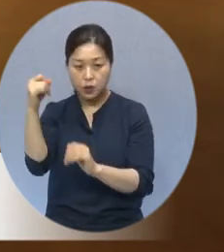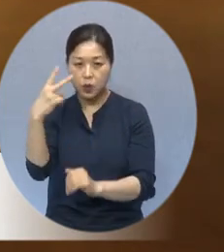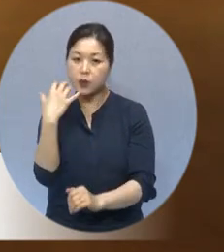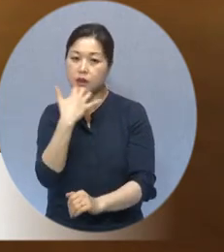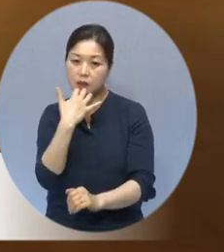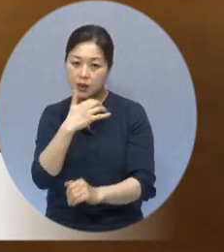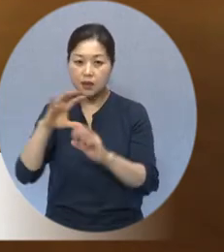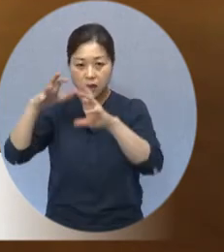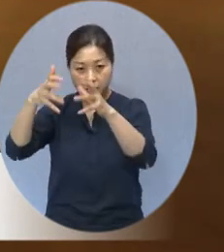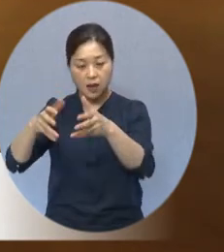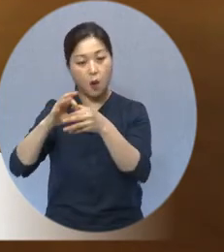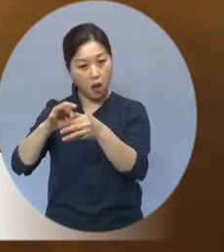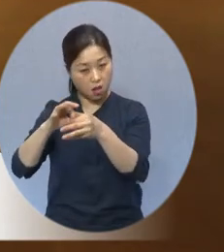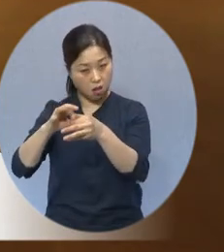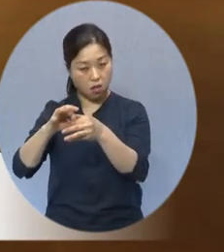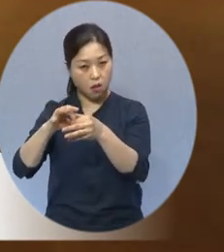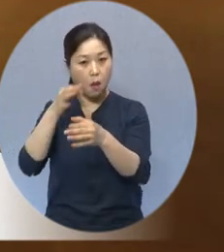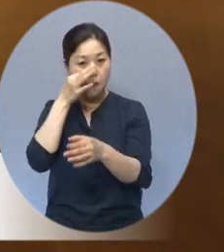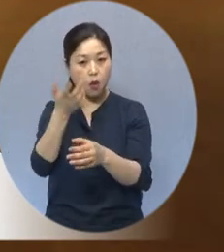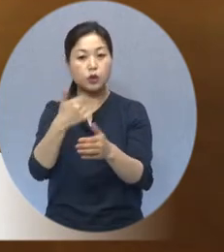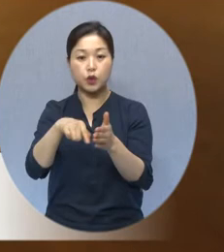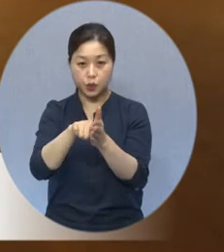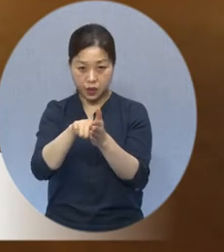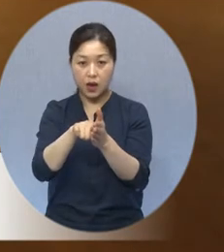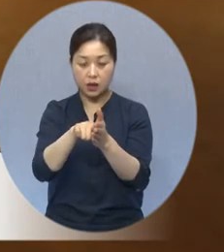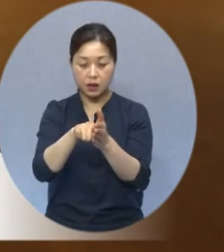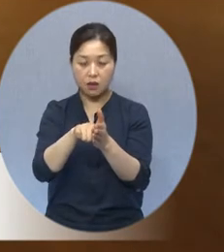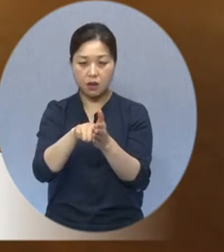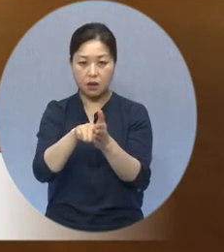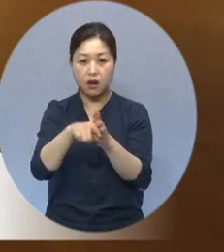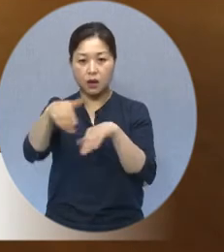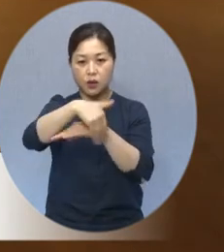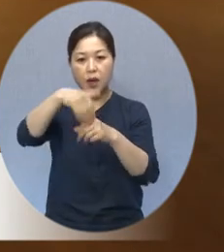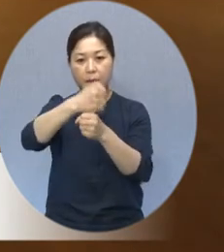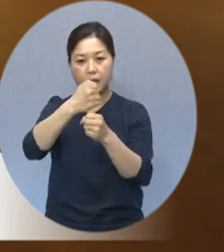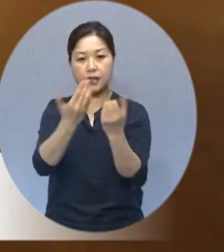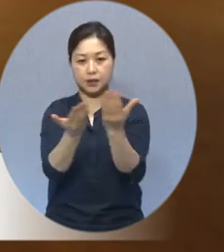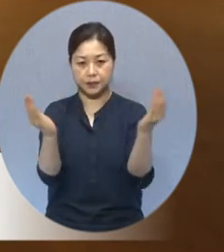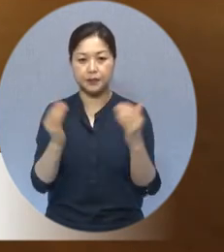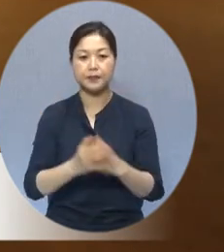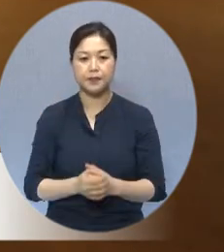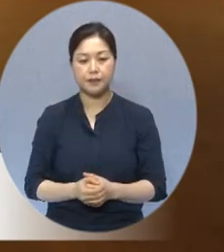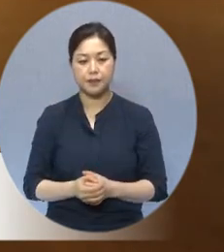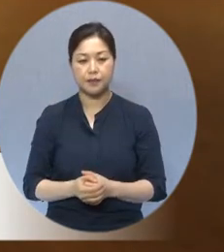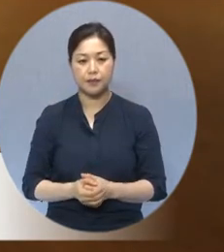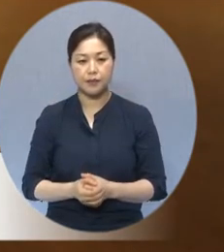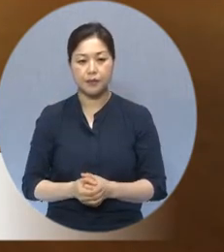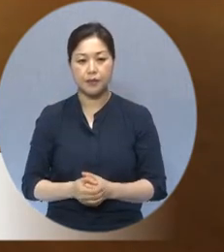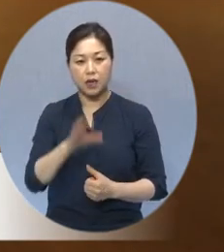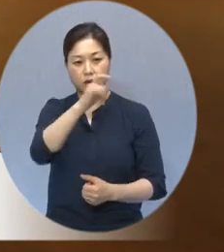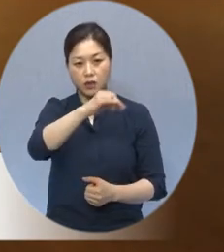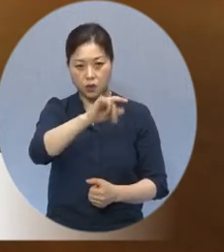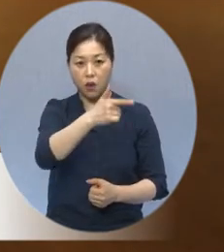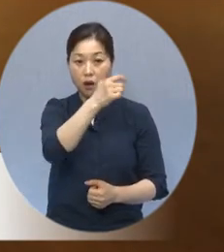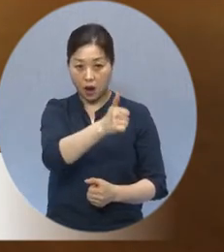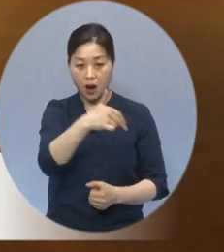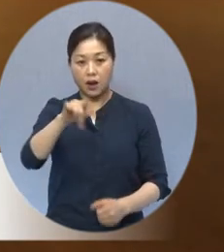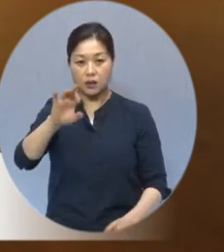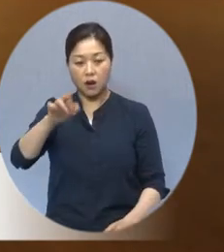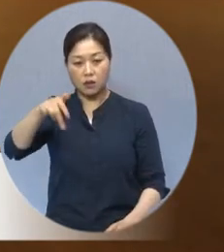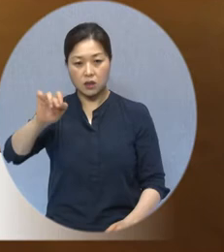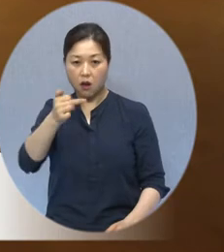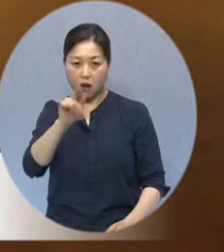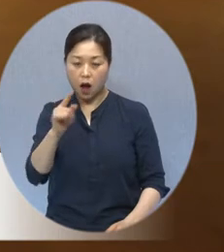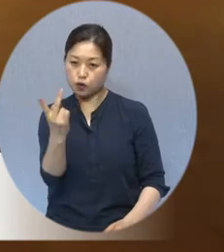색채의 세계에 대해서 나타내기 위해서 기획된 전시인데요. 유지원 작가와 정정하